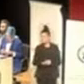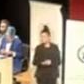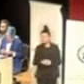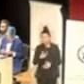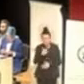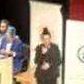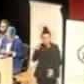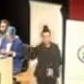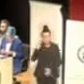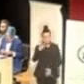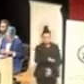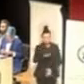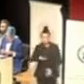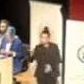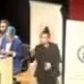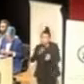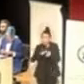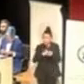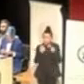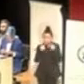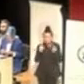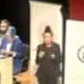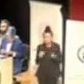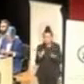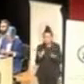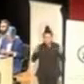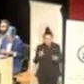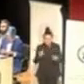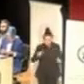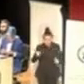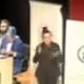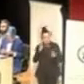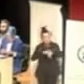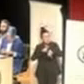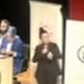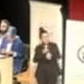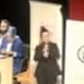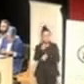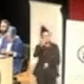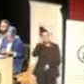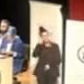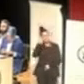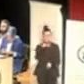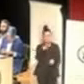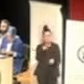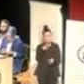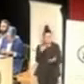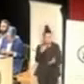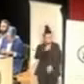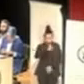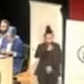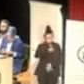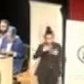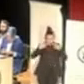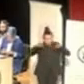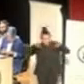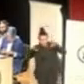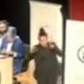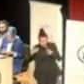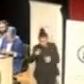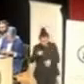Eskiden çocuklar ne yapardı dersin? Nasıl eğlenir, vakit geçirirlerdi sence? Korkunç canavar keşfedilmeden